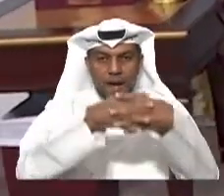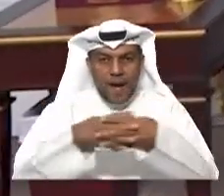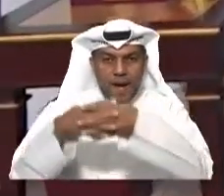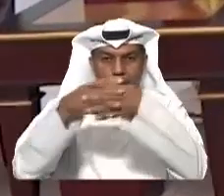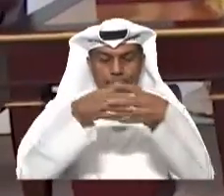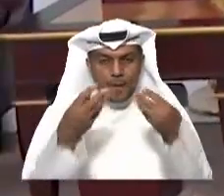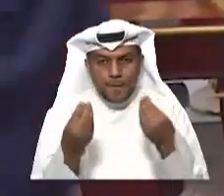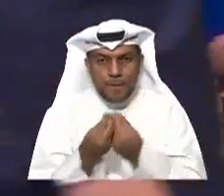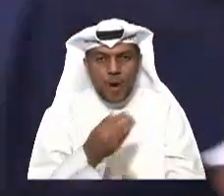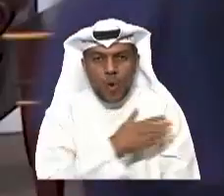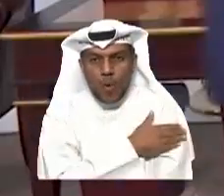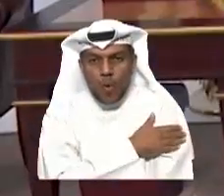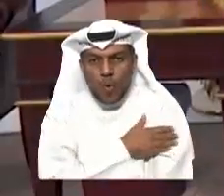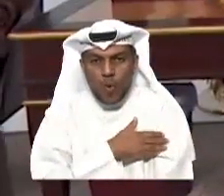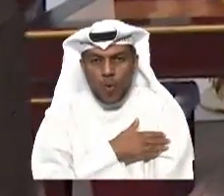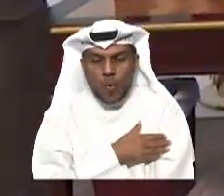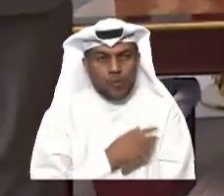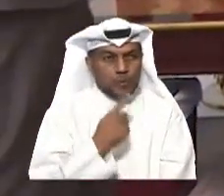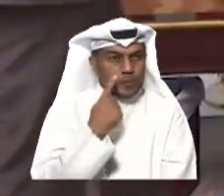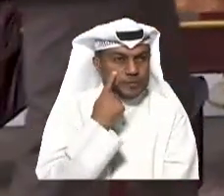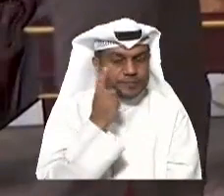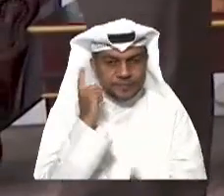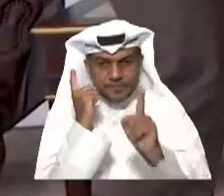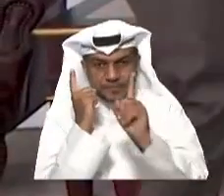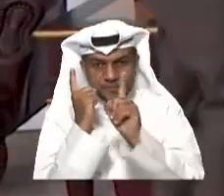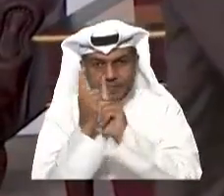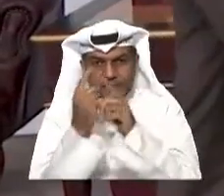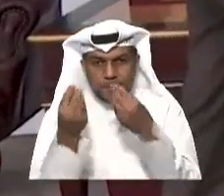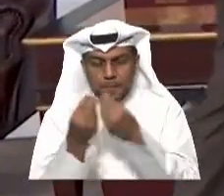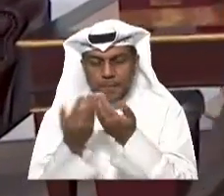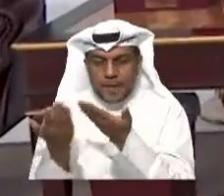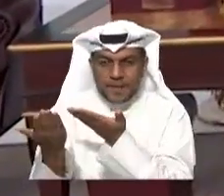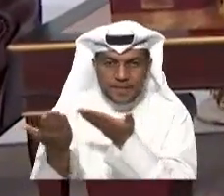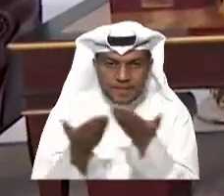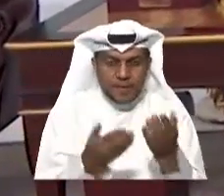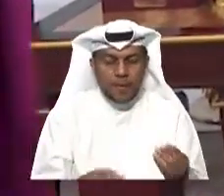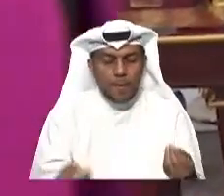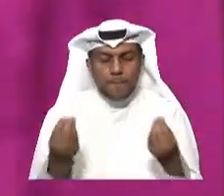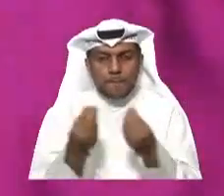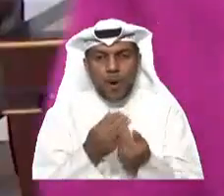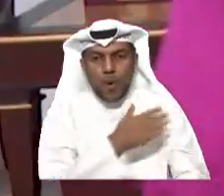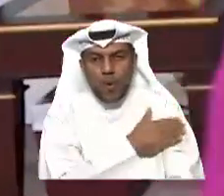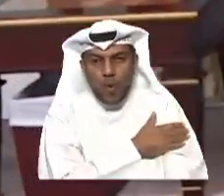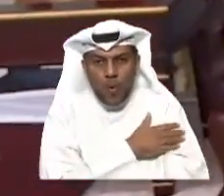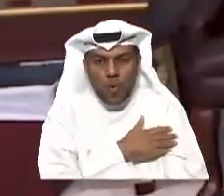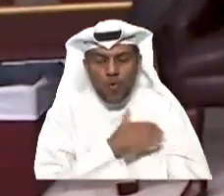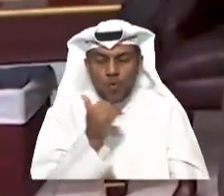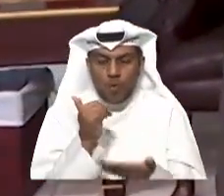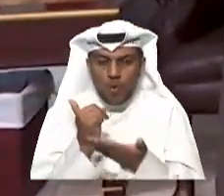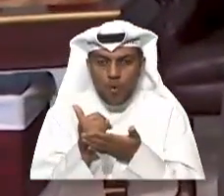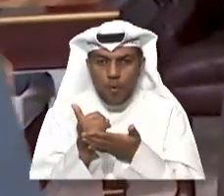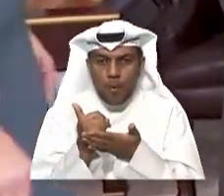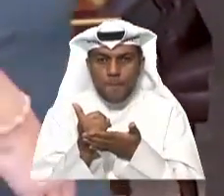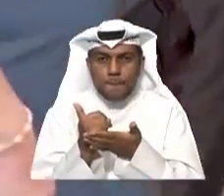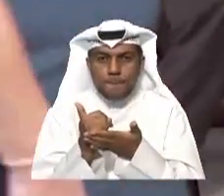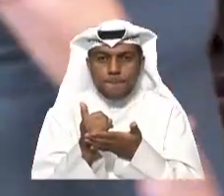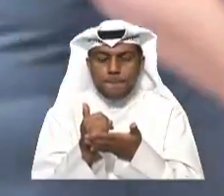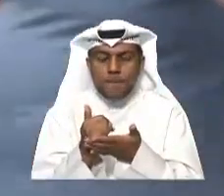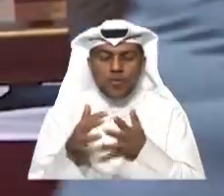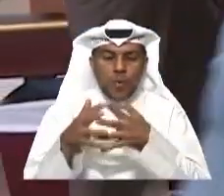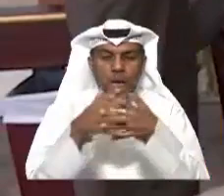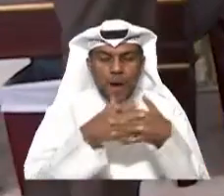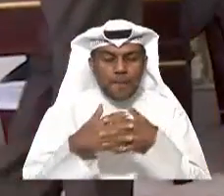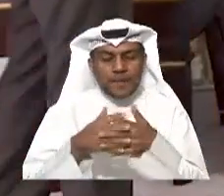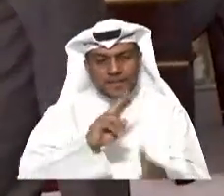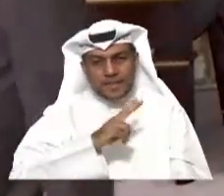وعضويه اللجنه اليسا سرت تاكين وكلن اردن وعضو لجنه الرقابه والاصلاح بالكونجرسكاتي بورتارا